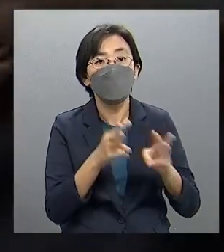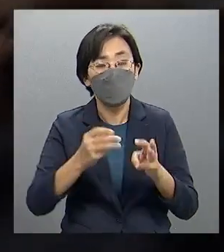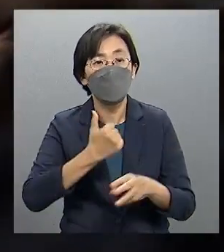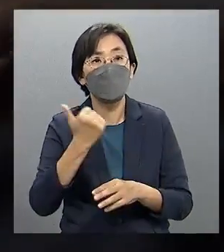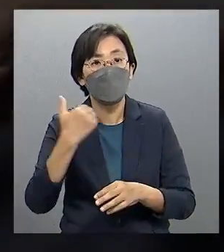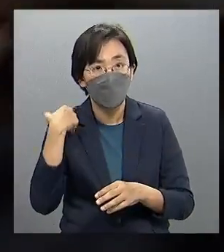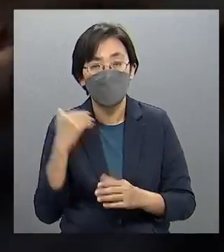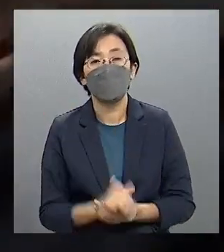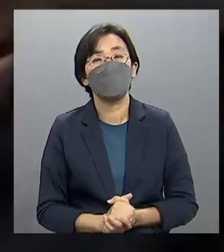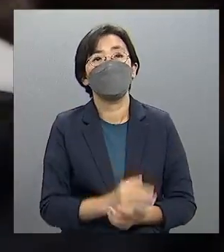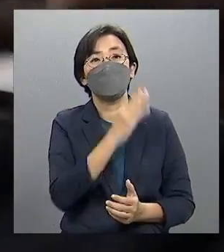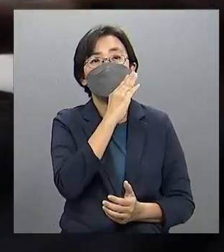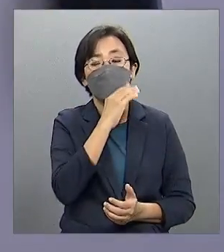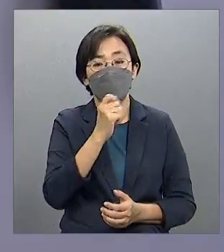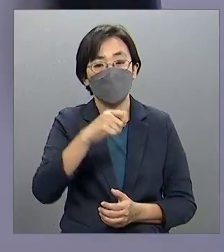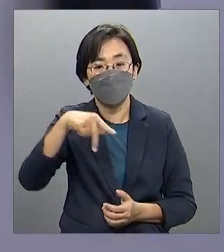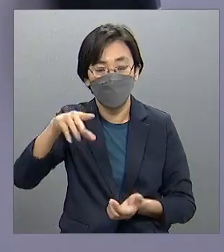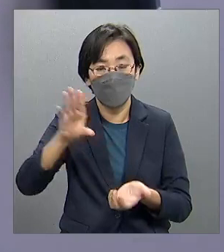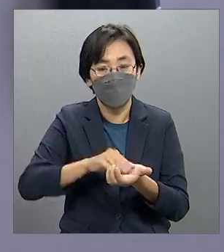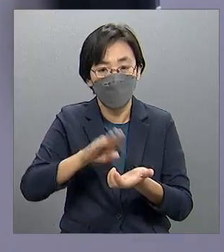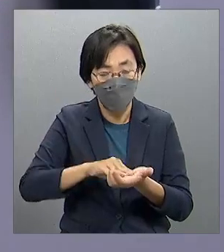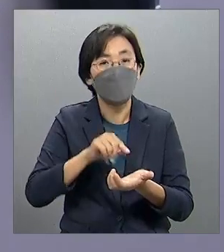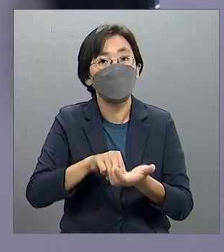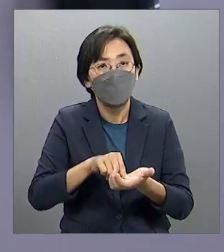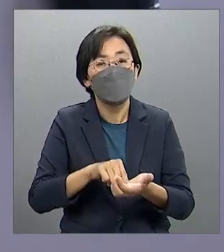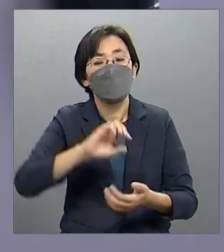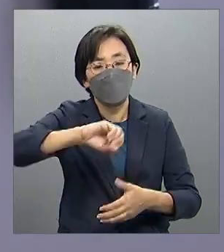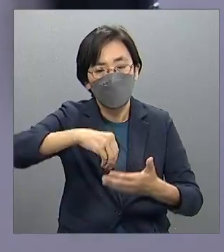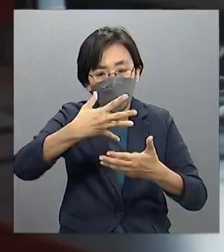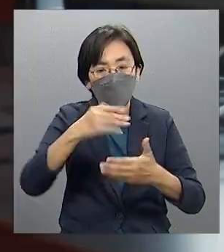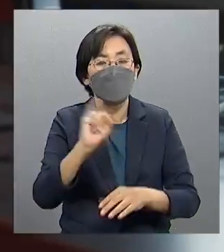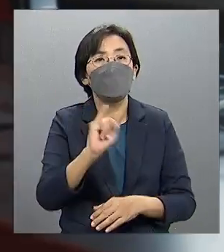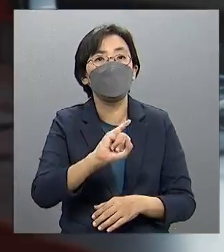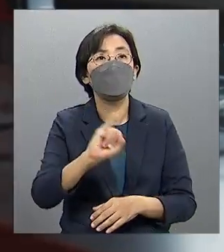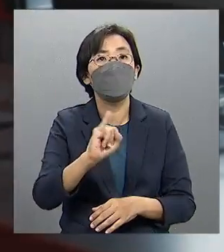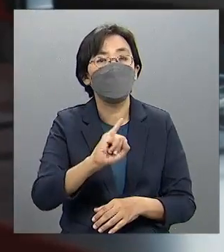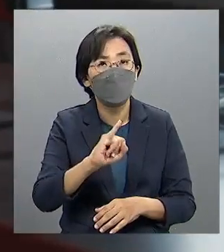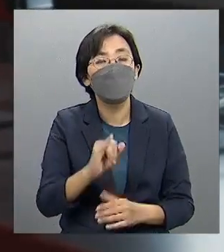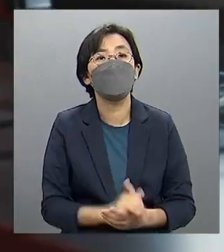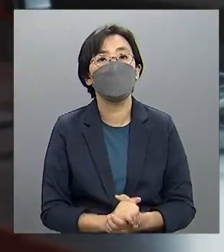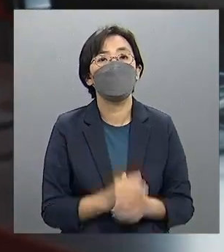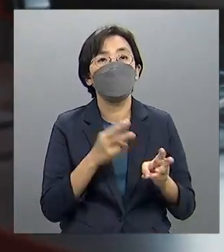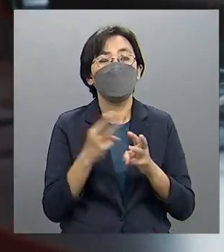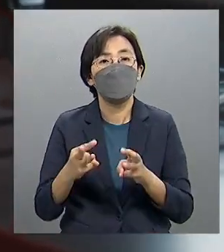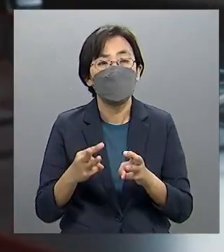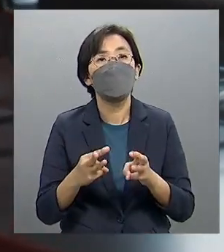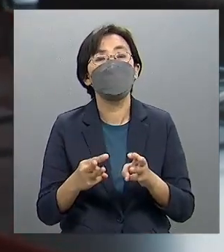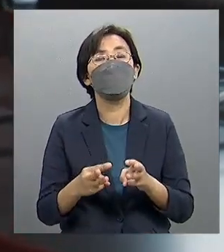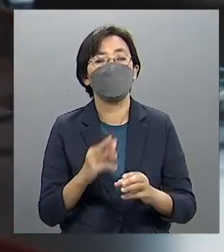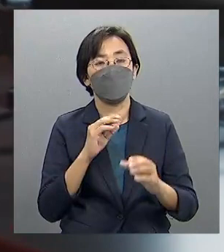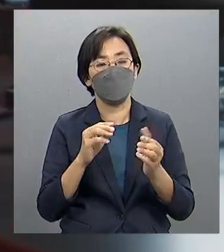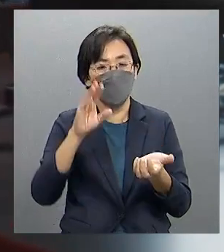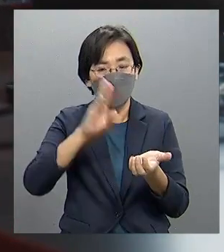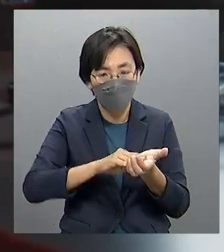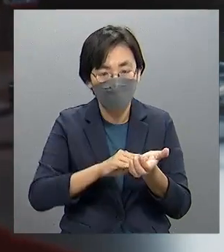ดตั้งซอฟต์แวร์ที่มันไม่ถูกต้องเนี่ยนะฮะที่มันไม่ดีเนี่ยก็อาจจะใช้วิธีการลงพวกแอนตี้ไวรัส ครับ อาจจะพอช่วยได